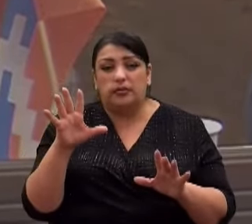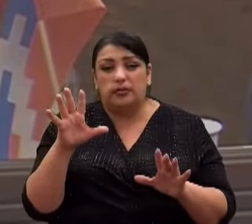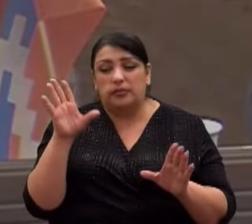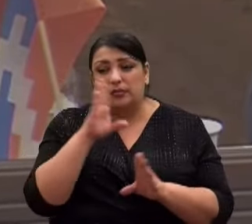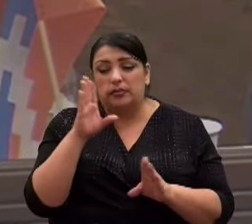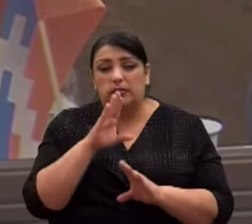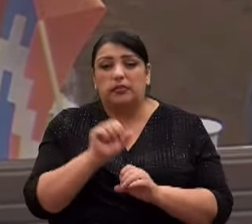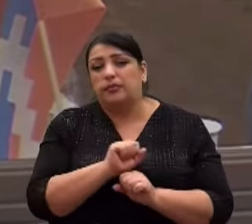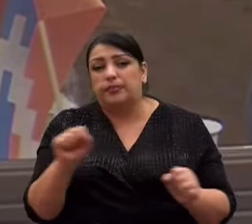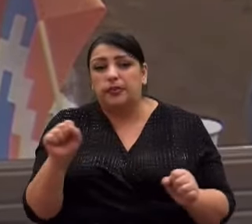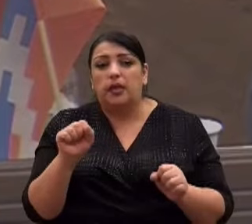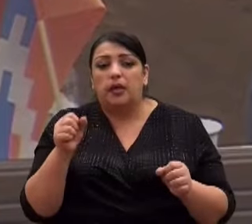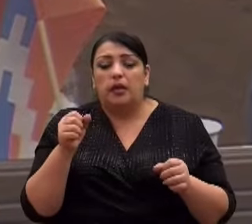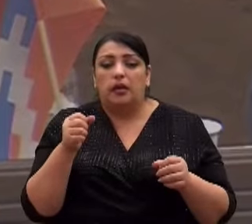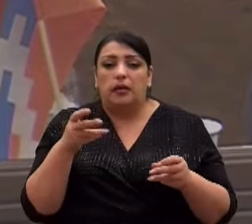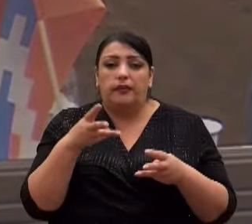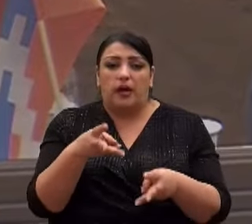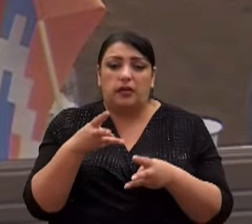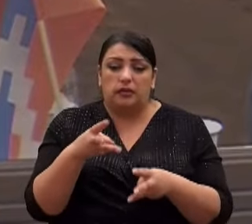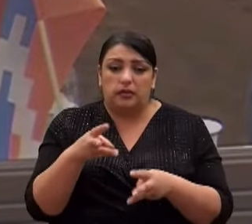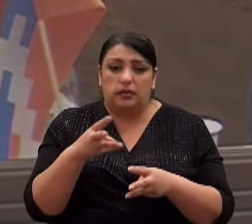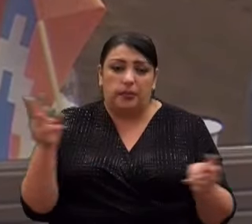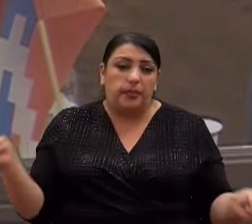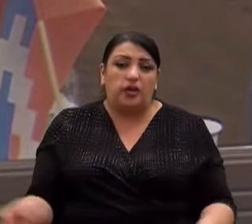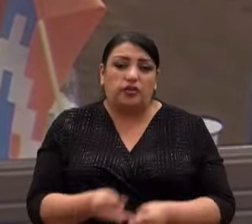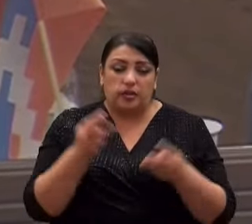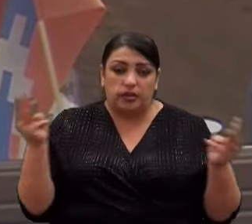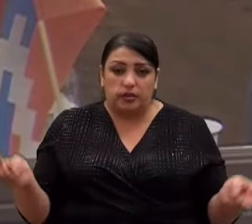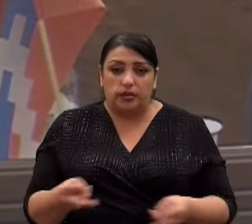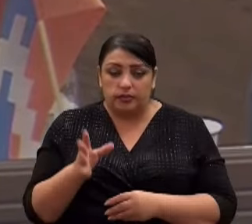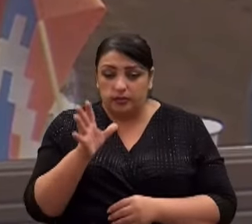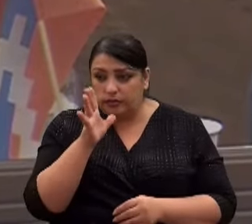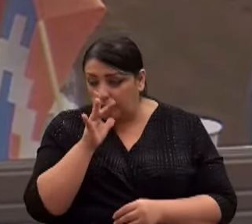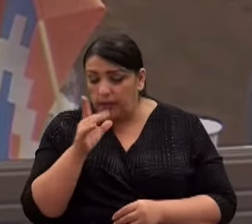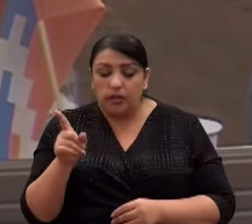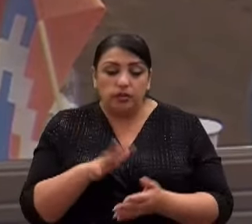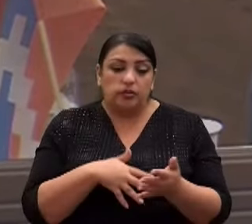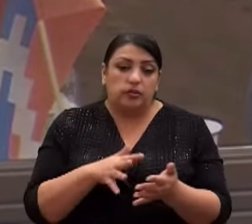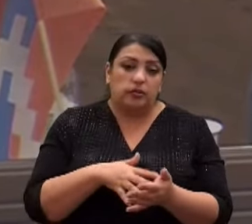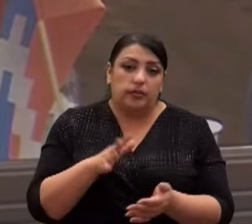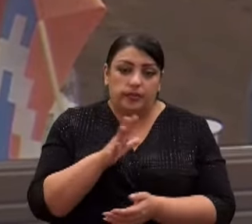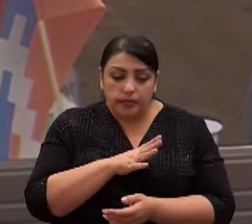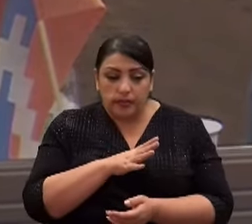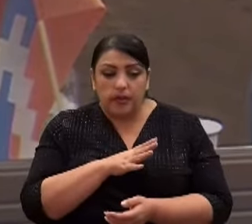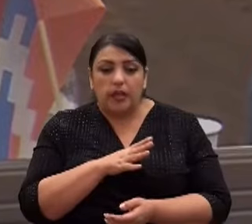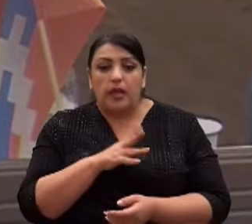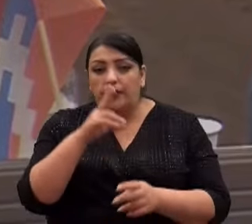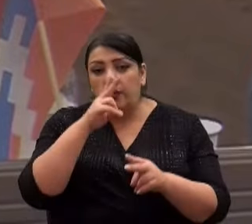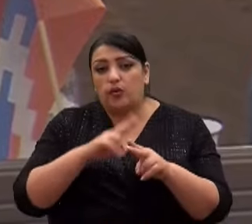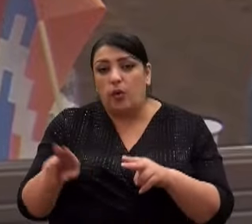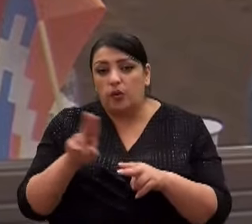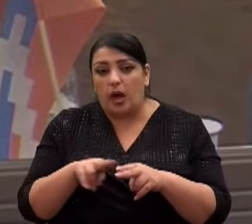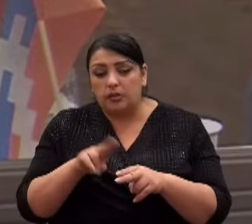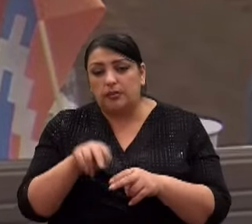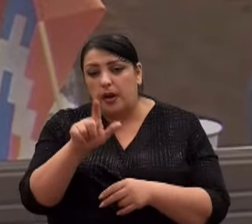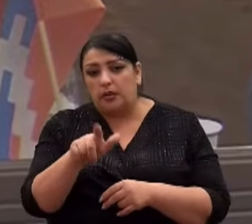հրդեհի վարելիքի պահեստի հրդեհի հետ կապած, ինչ ընթացք է ստացել և հատկապես անհետ կորածների հետ